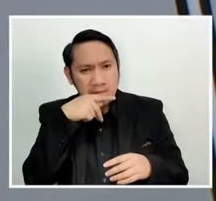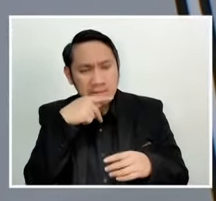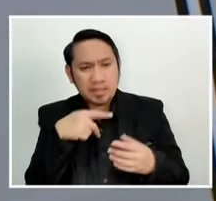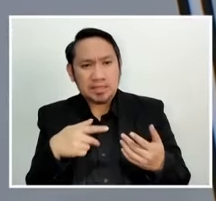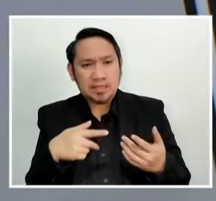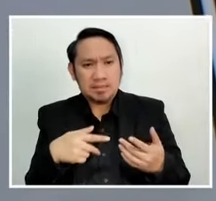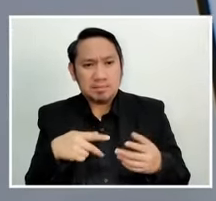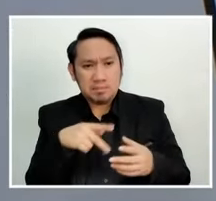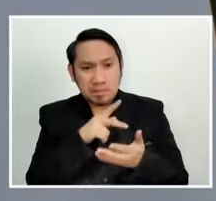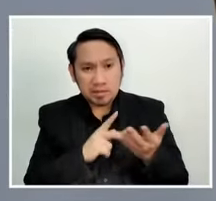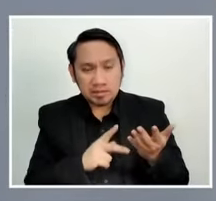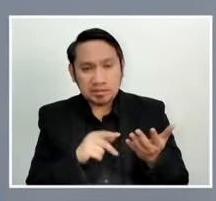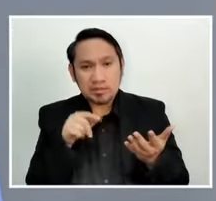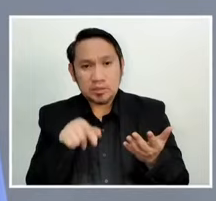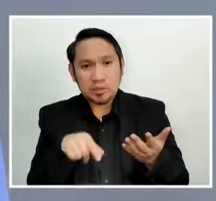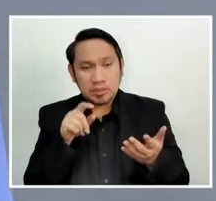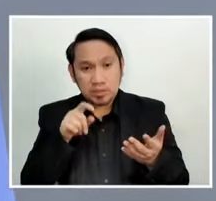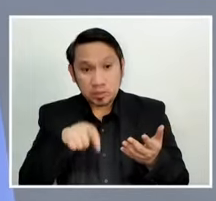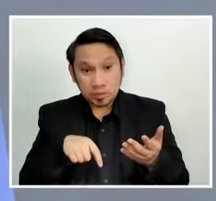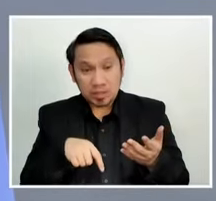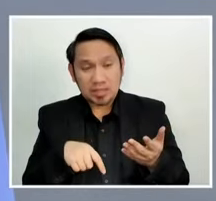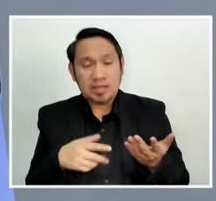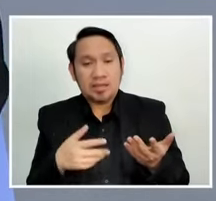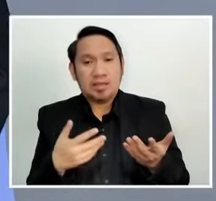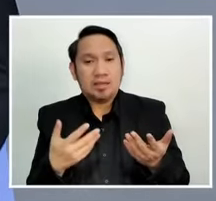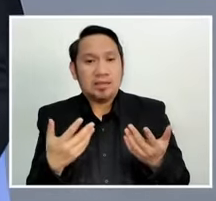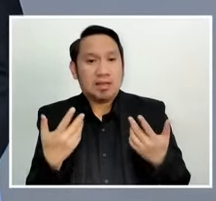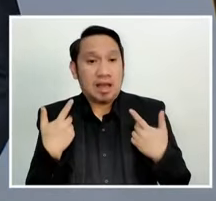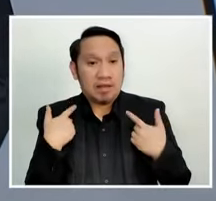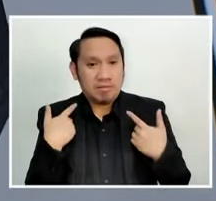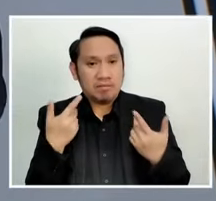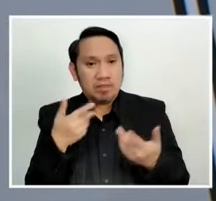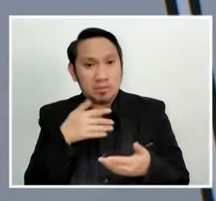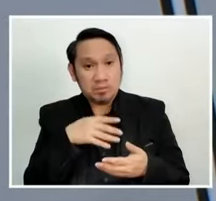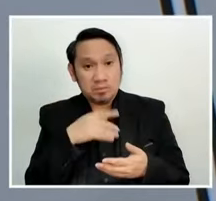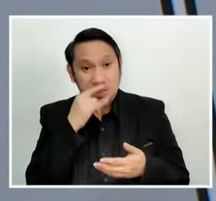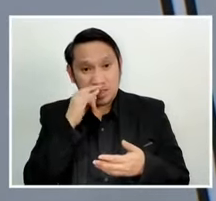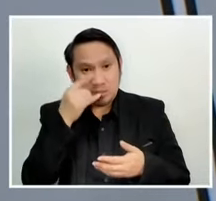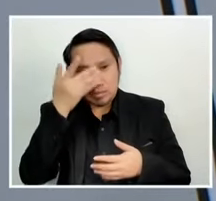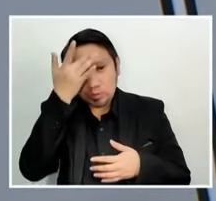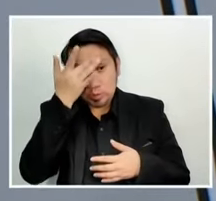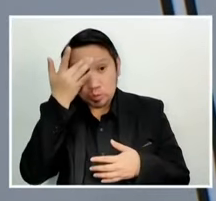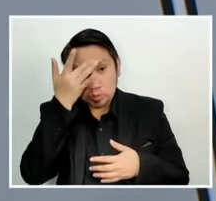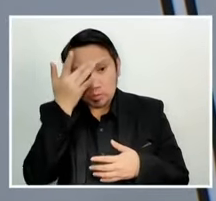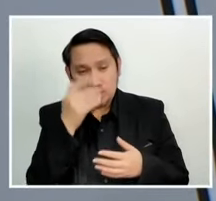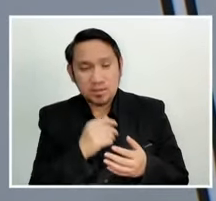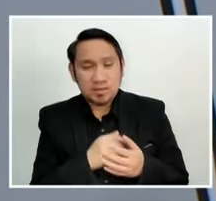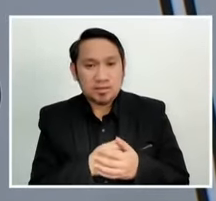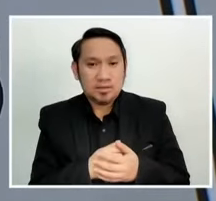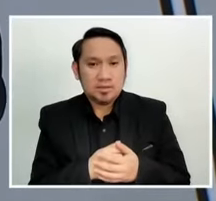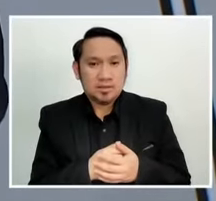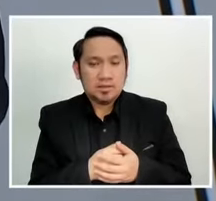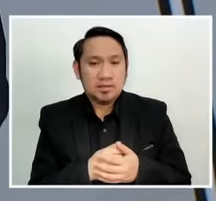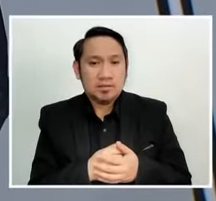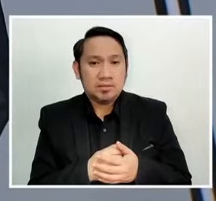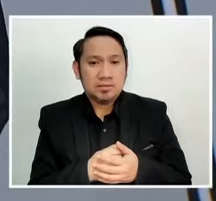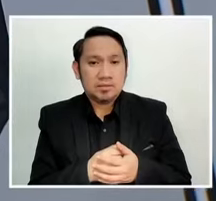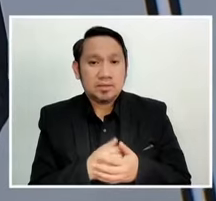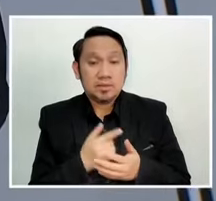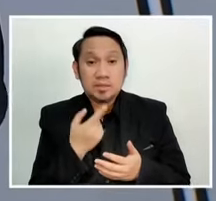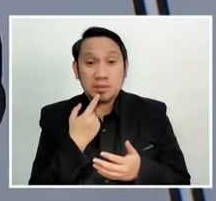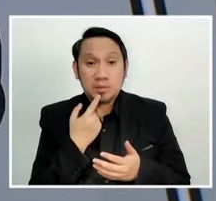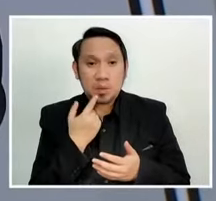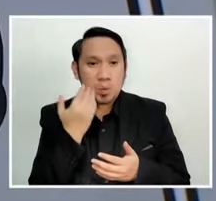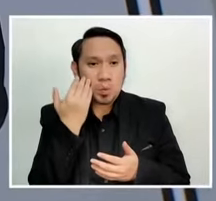surgery, matinding trauma ang pinagdadaanan nito ngayon. Gihit ng Philippine Alliance of Patient Organizations, kulang